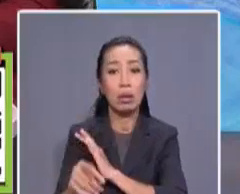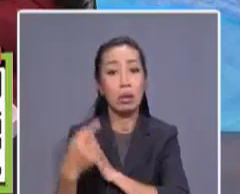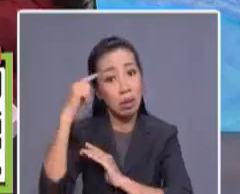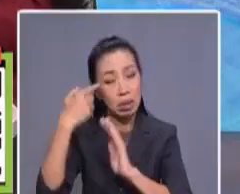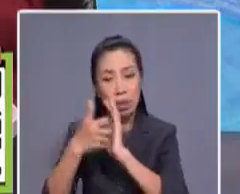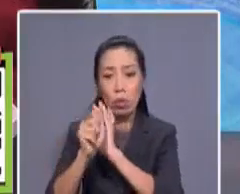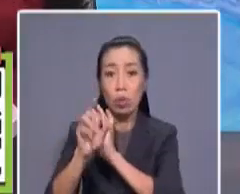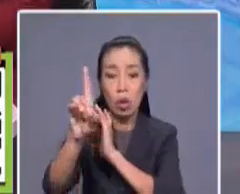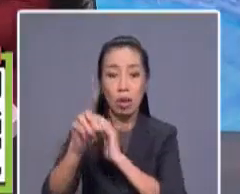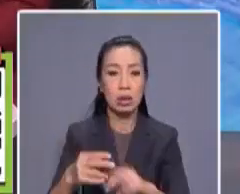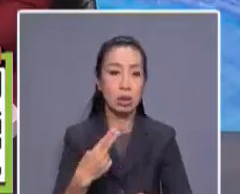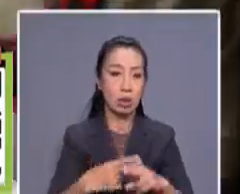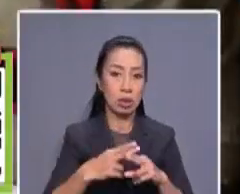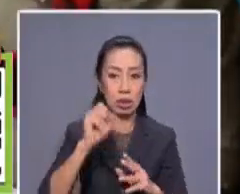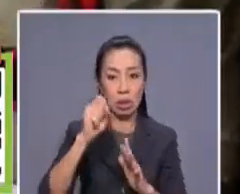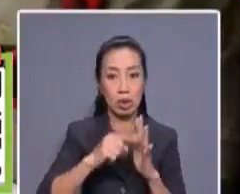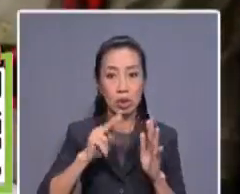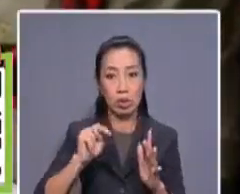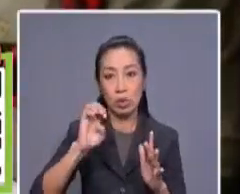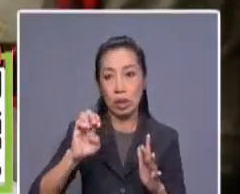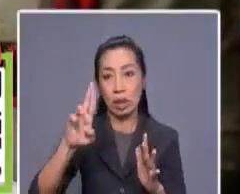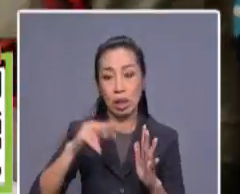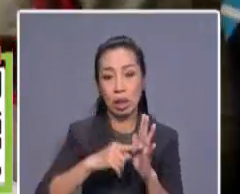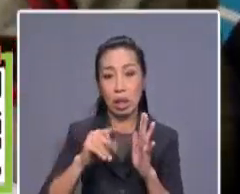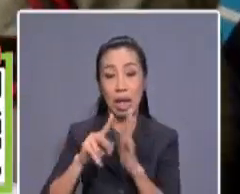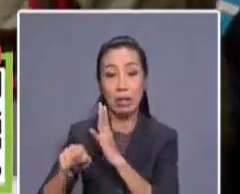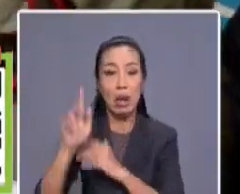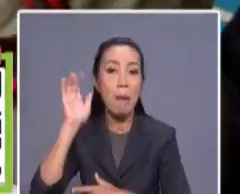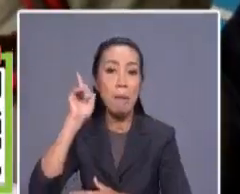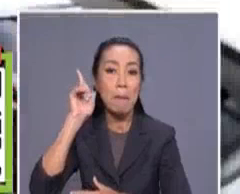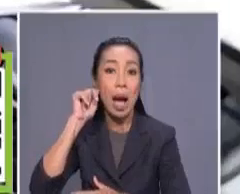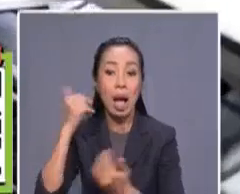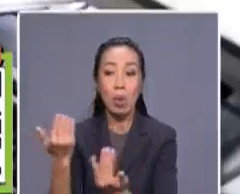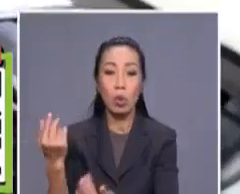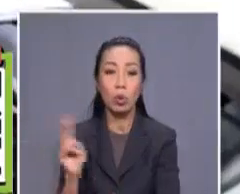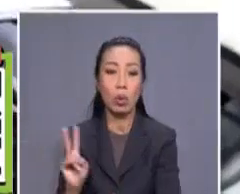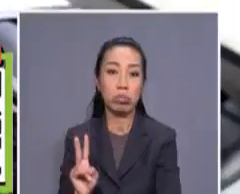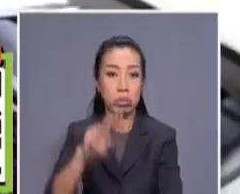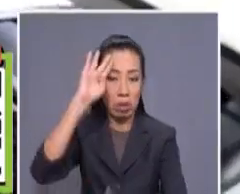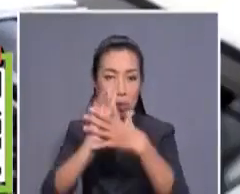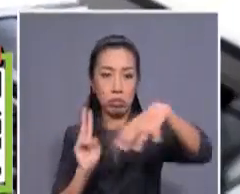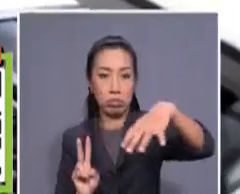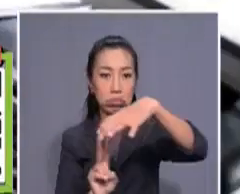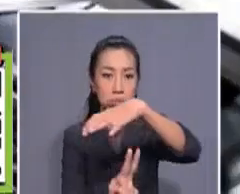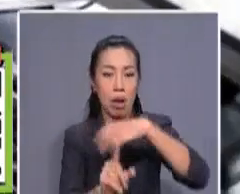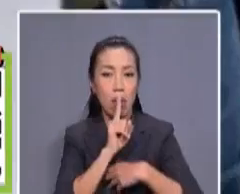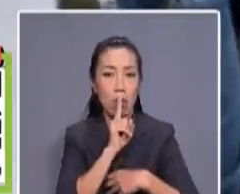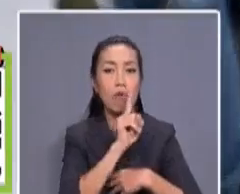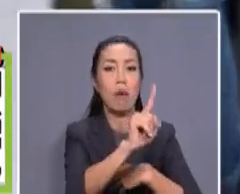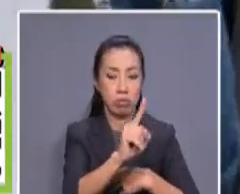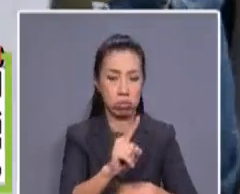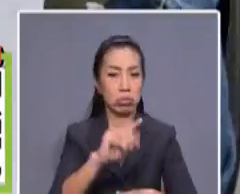านีนะคะคุณสุนีรัตน์และก็คุณวลัยลักษณ์ค่ะเป็นสองแม่ลูกไปแจ้งความร้องทุกข์กับพันตำรวจโทวิทูล